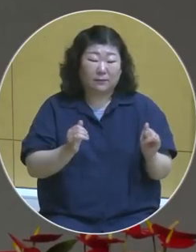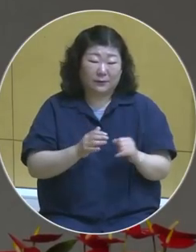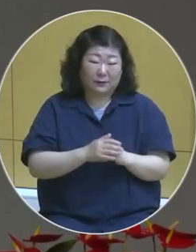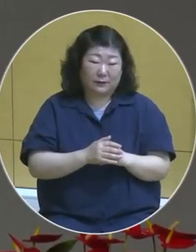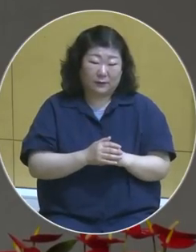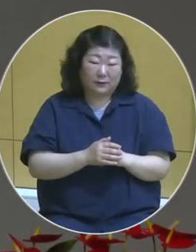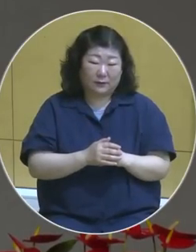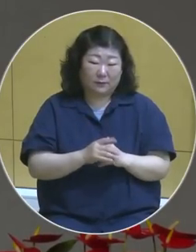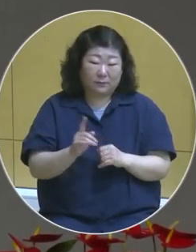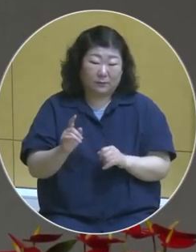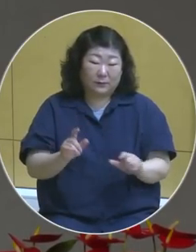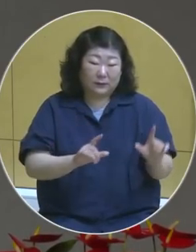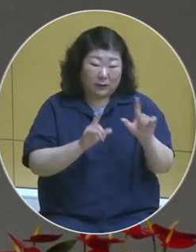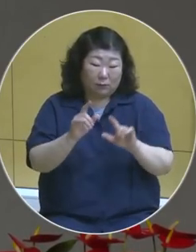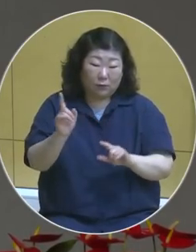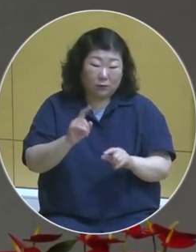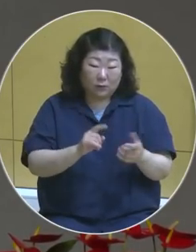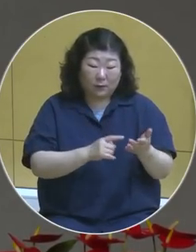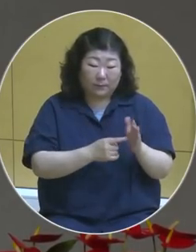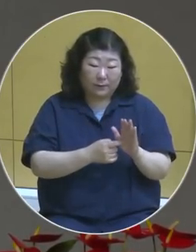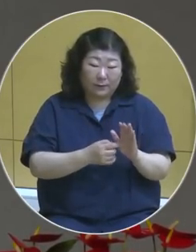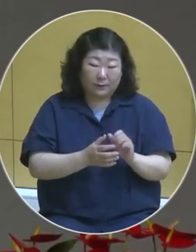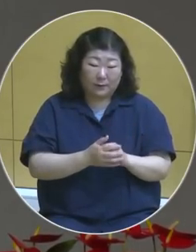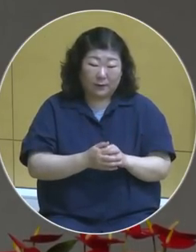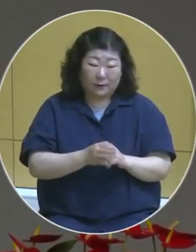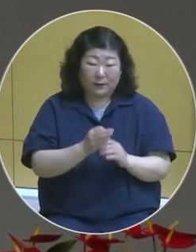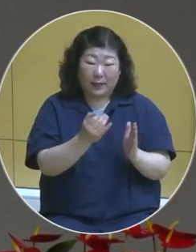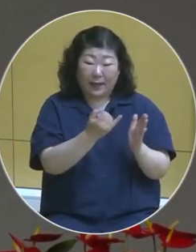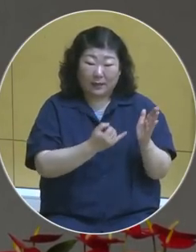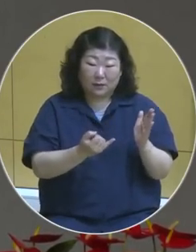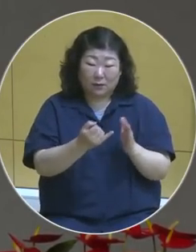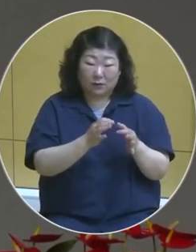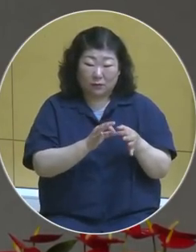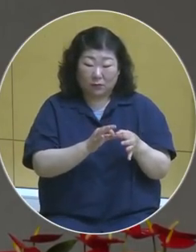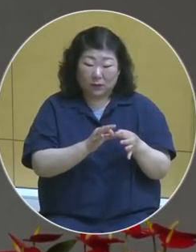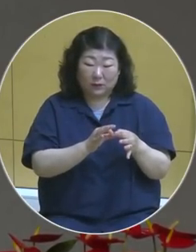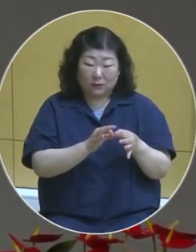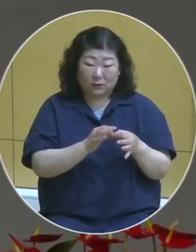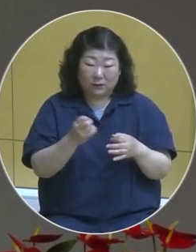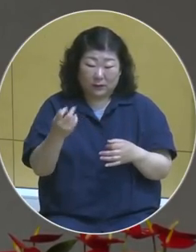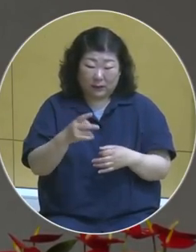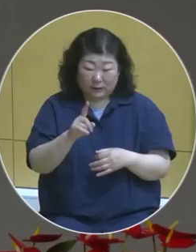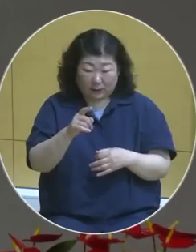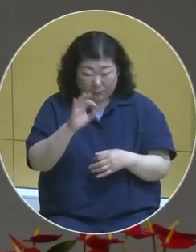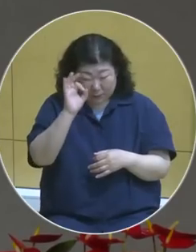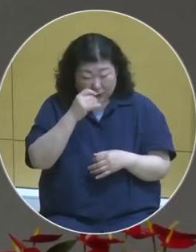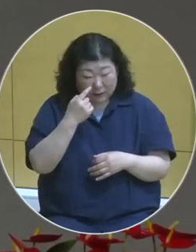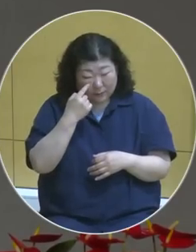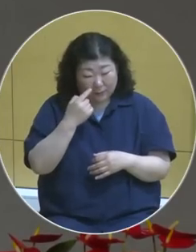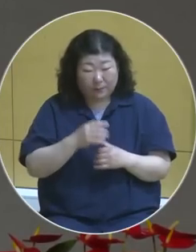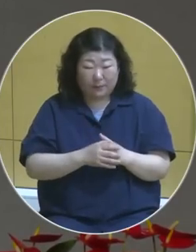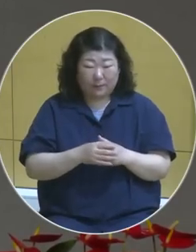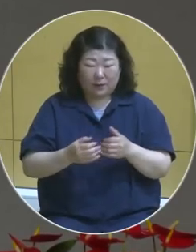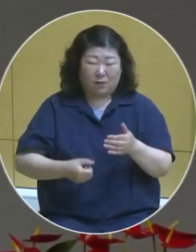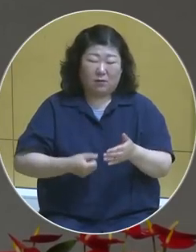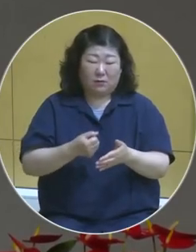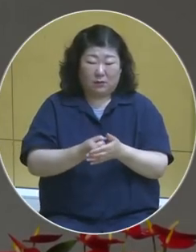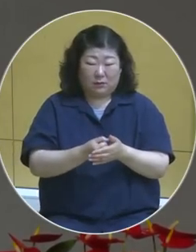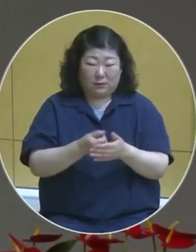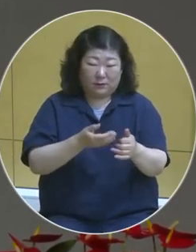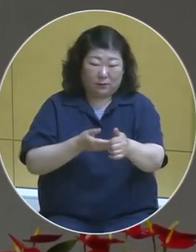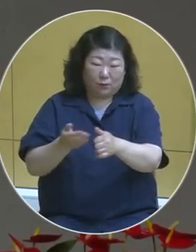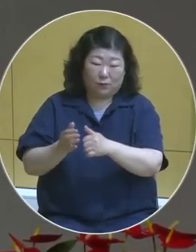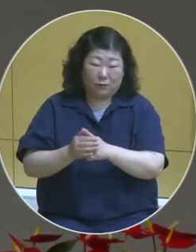될까요? 에스더를 통해서 우리가 오늘 다시 한번 찾아보십시다. 기도하면서 결단하시길 바랍니다.